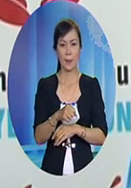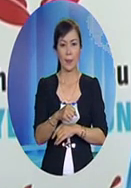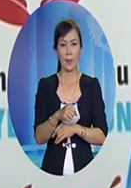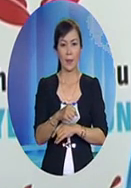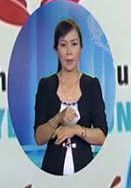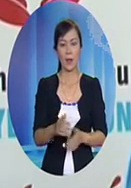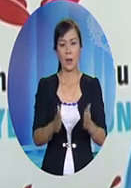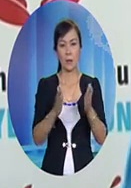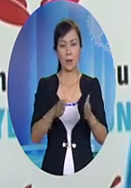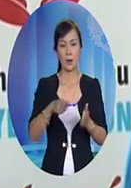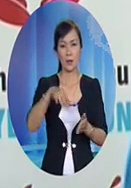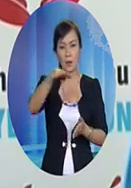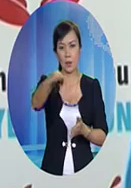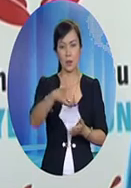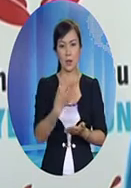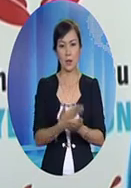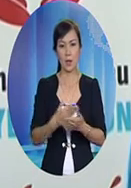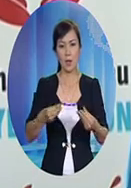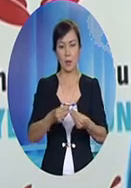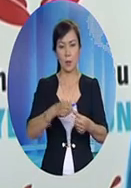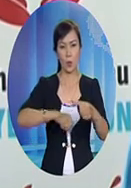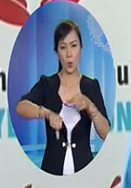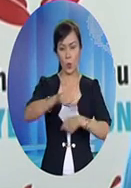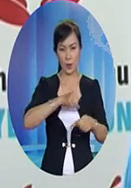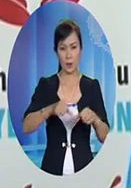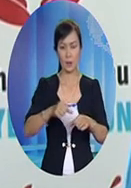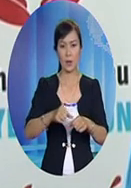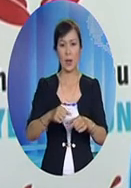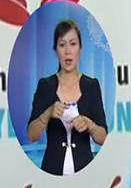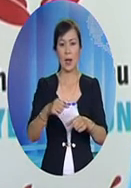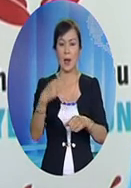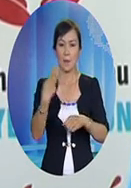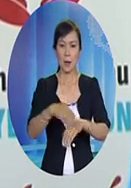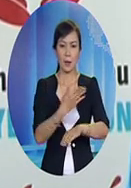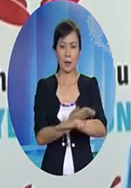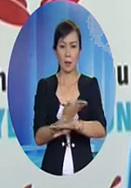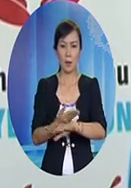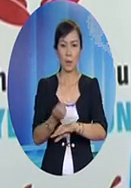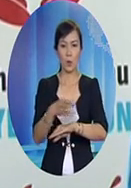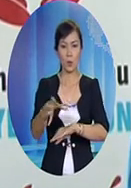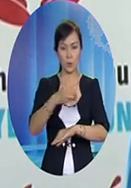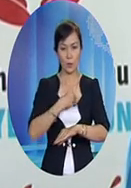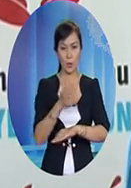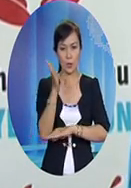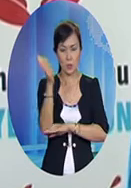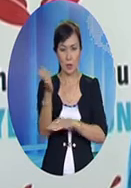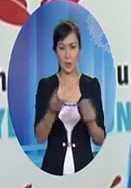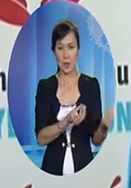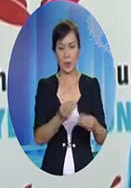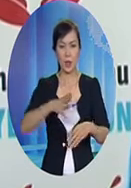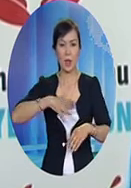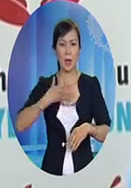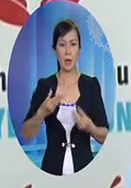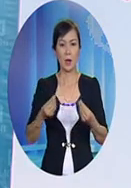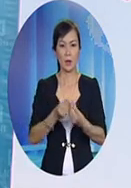một phần doanh thu để mà đóng góp cho hoạt động cộng đồng, mà những cái sản phẩm, những hoạt động kinh doanh của chúng tôi cũng hướng tới là đem lại cái lợi ích và đóng góp cho sự